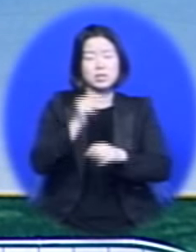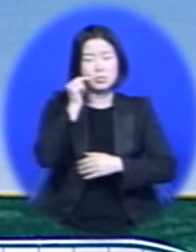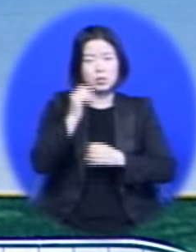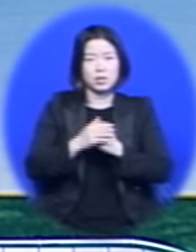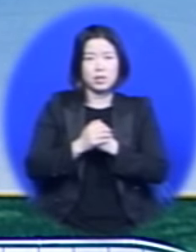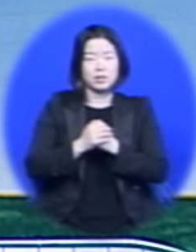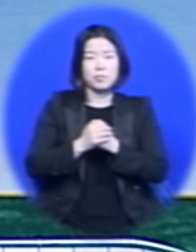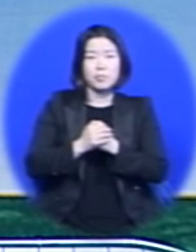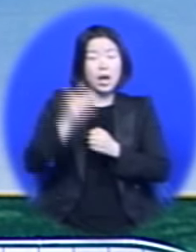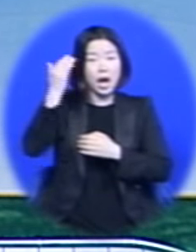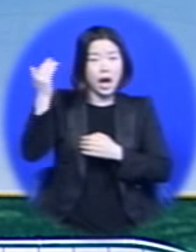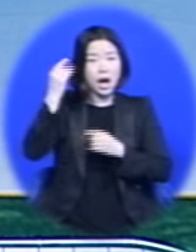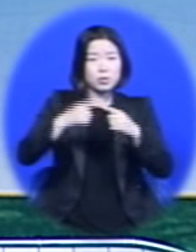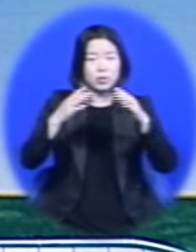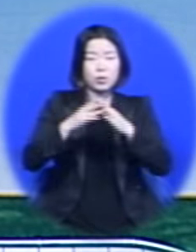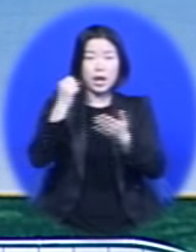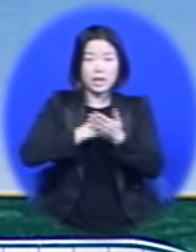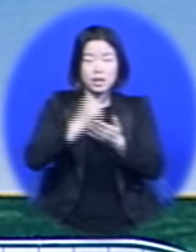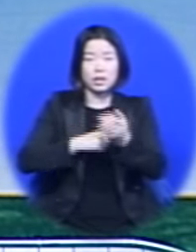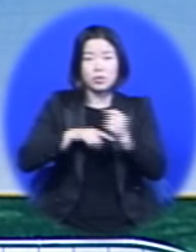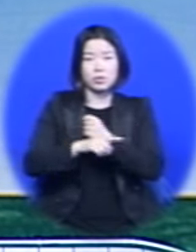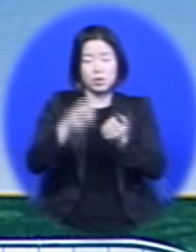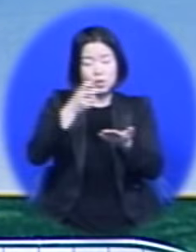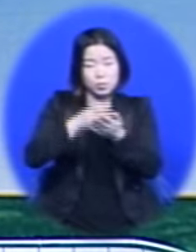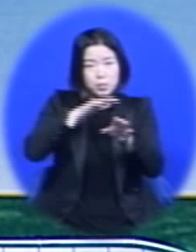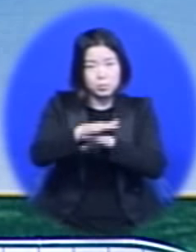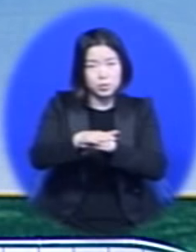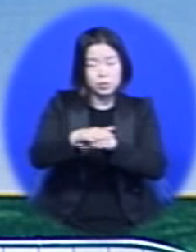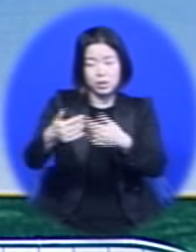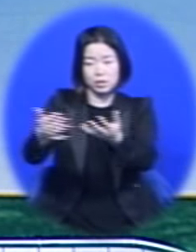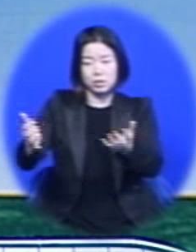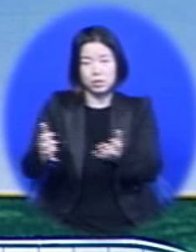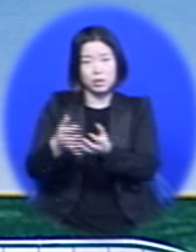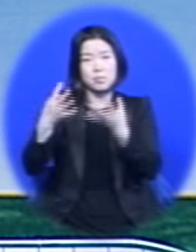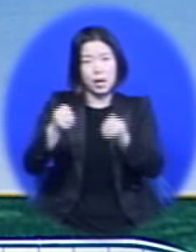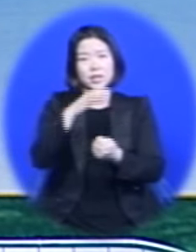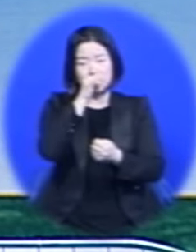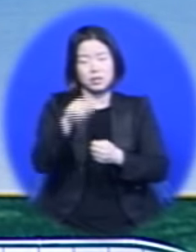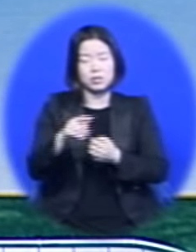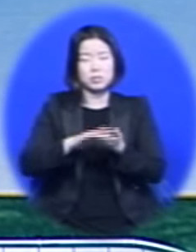한국 교회가 참 안타까운 것은 율법주의 경향이 많다는 것입니다.